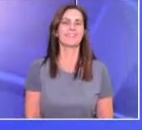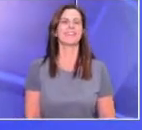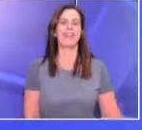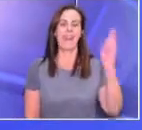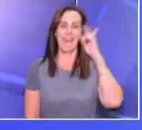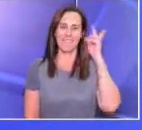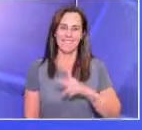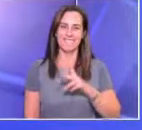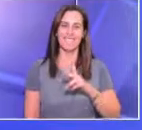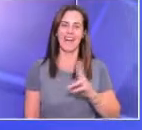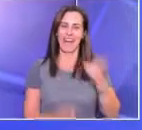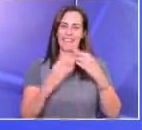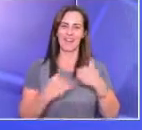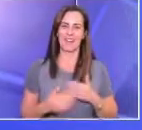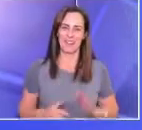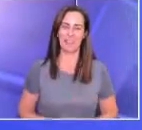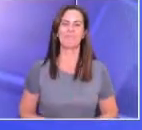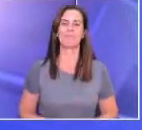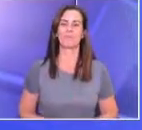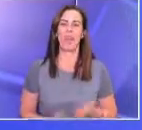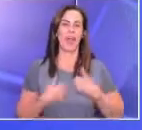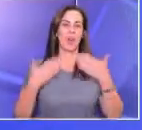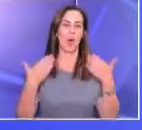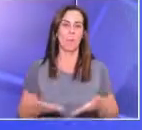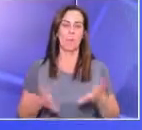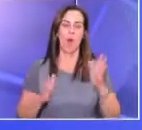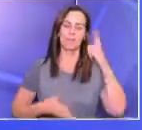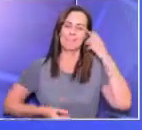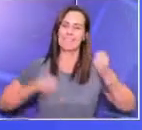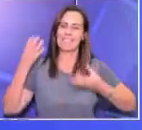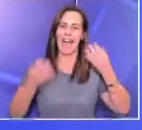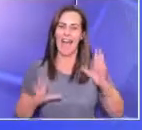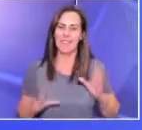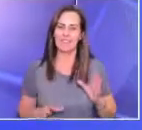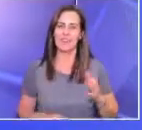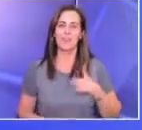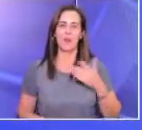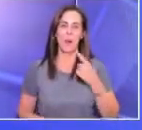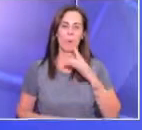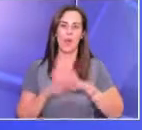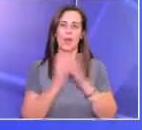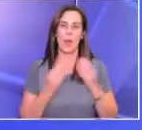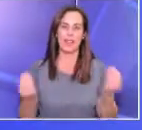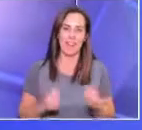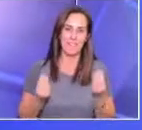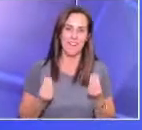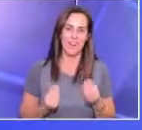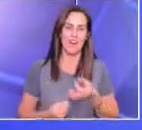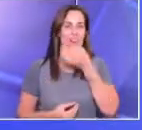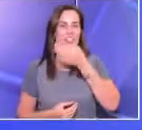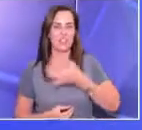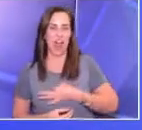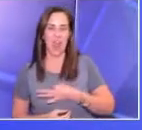הבנתי, חזרתם אלינו, אהבתי את זה. תראו, אנחנו פה מאוד יצירתיים במעברונים שלנו, ואנחנו אומרים על כל דבר,